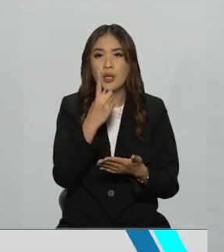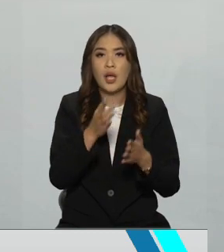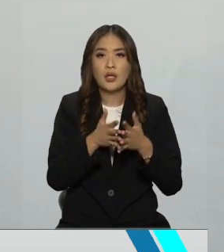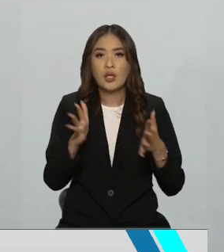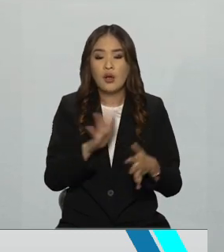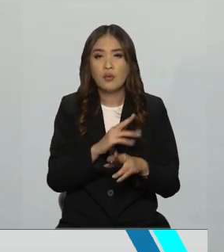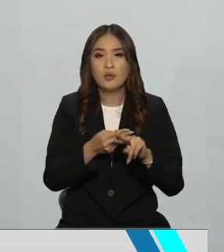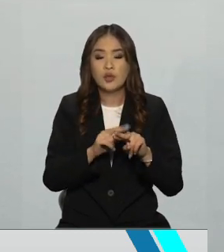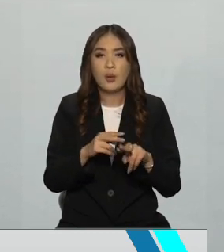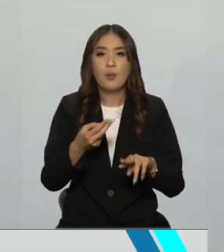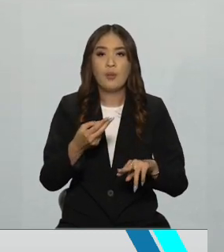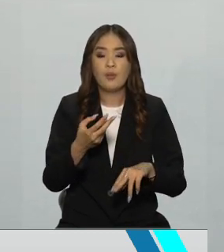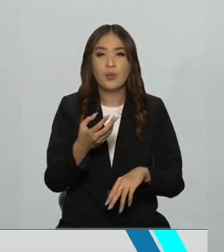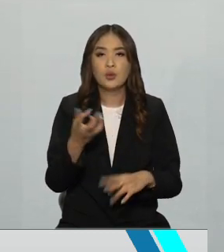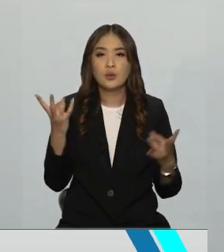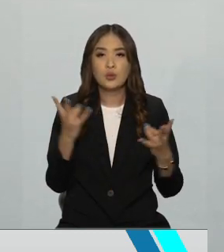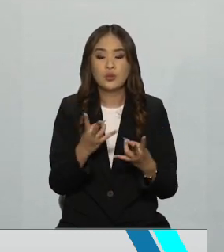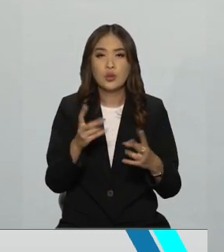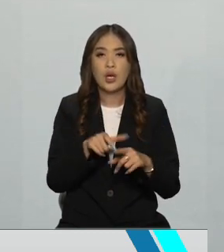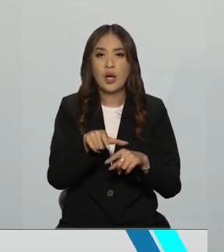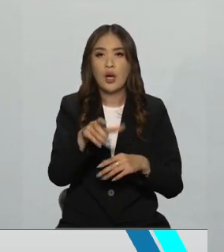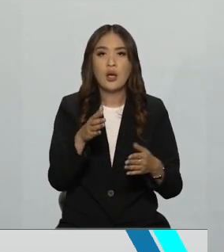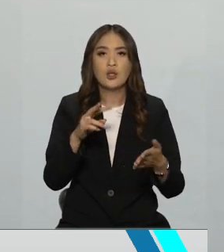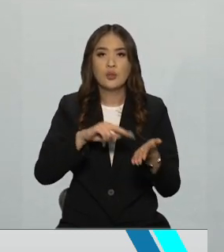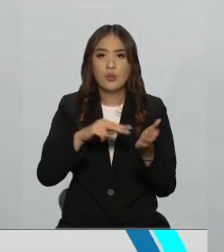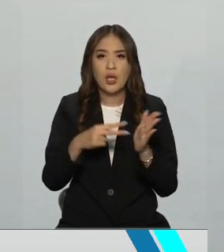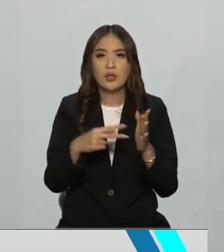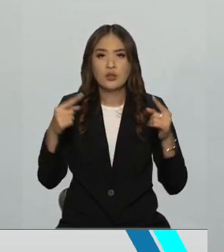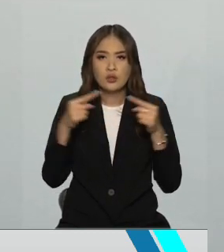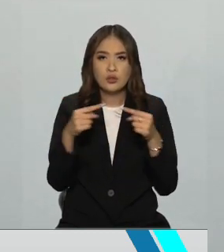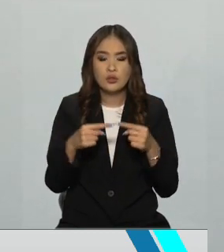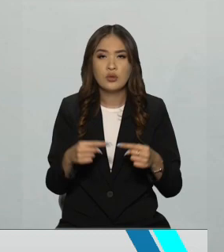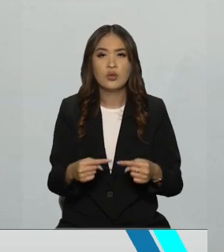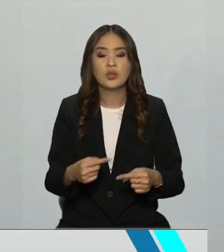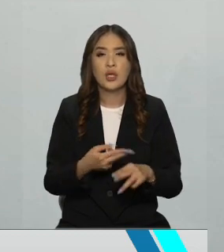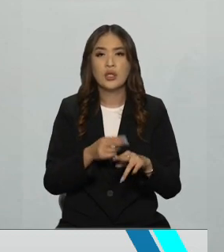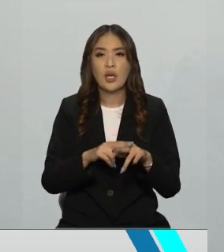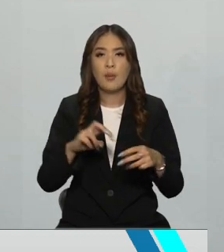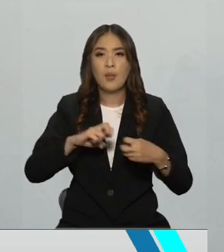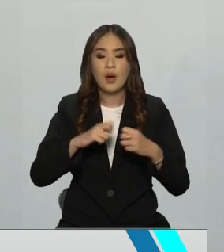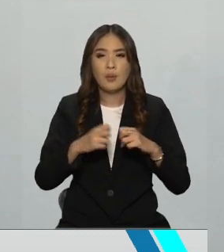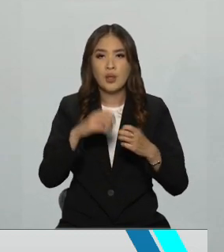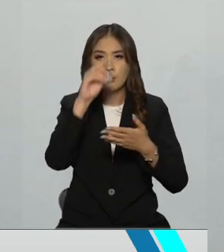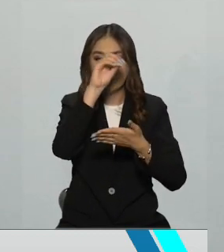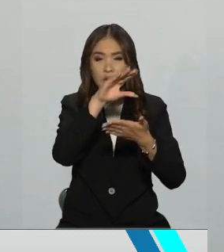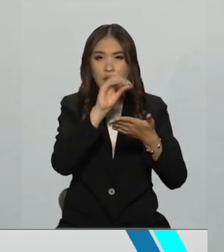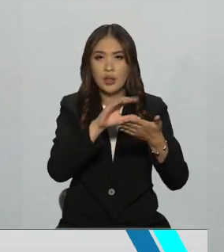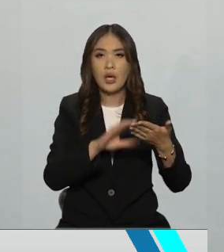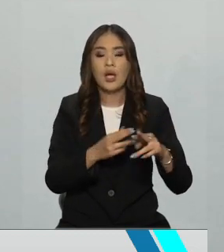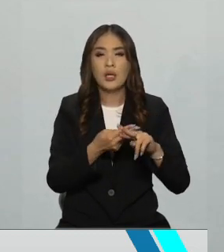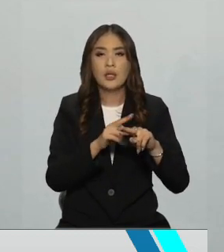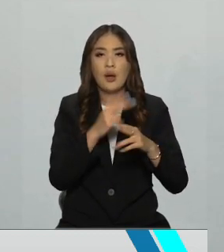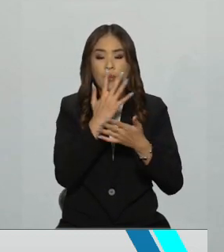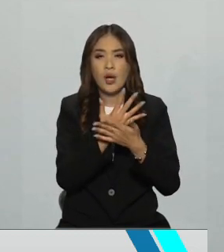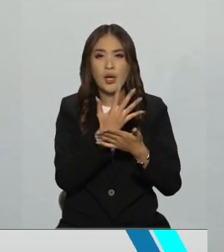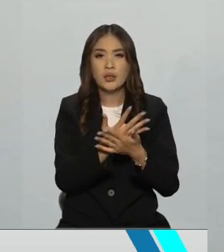предприятия. Поэтому тут нужна дорожная карта, четкий план действий с обозначением проблематики, пониманием того, сколько